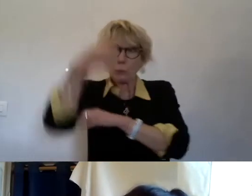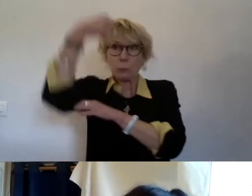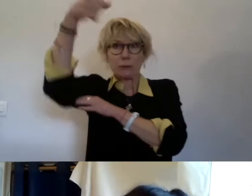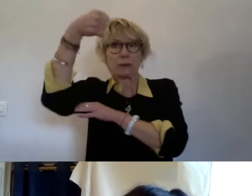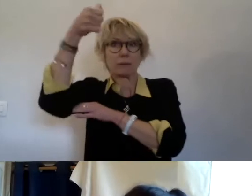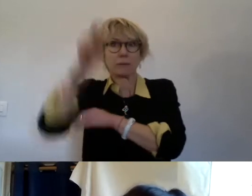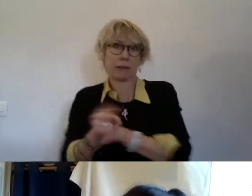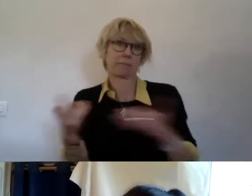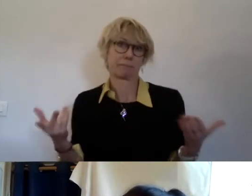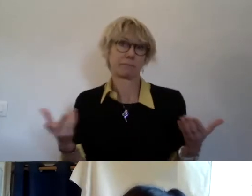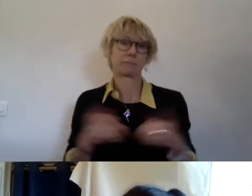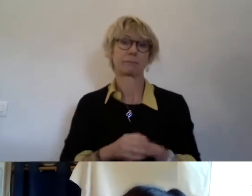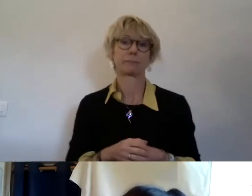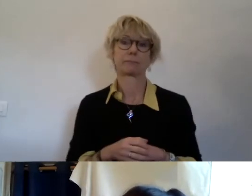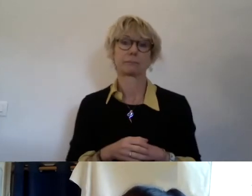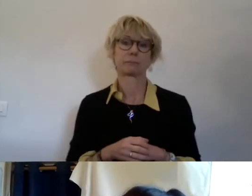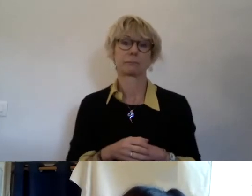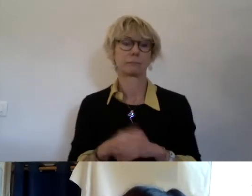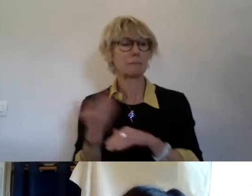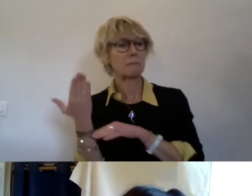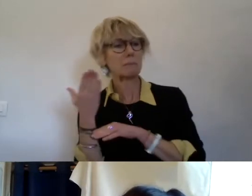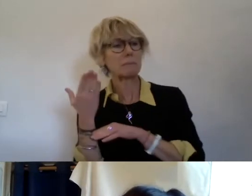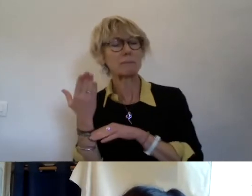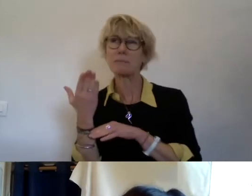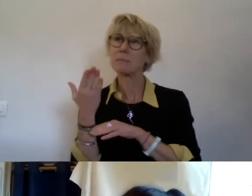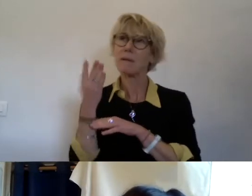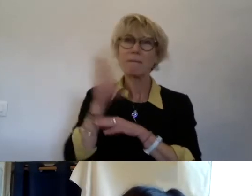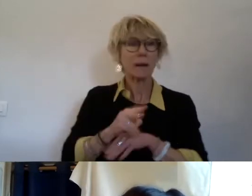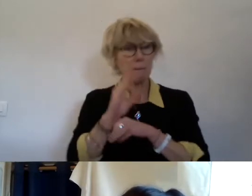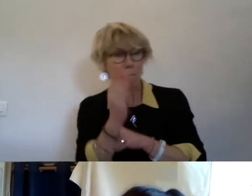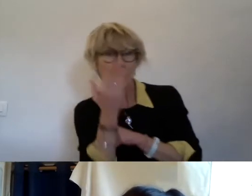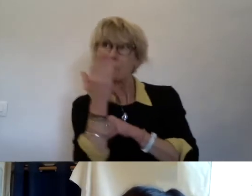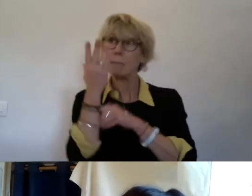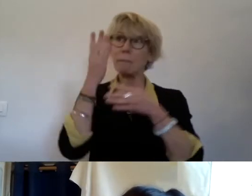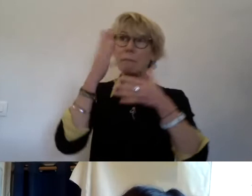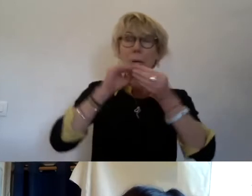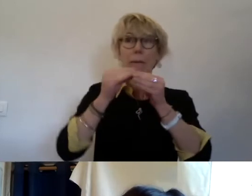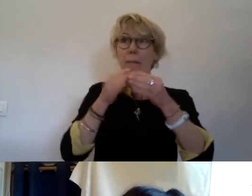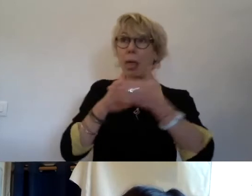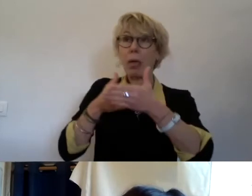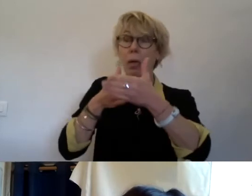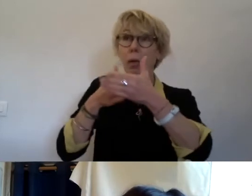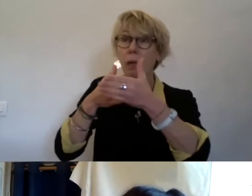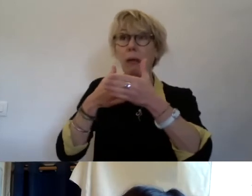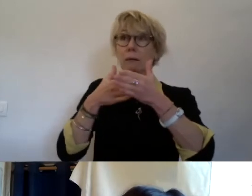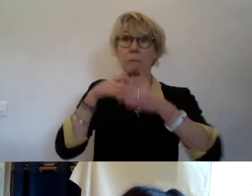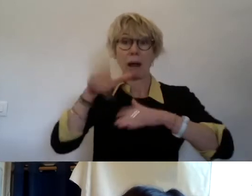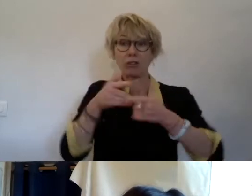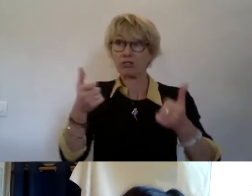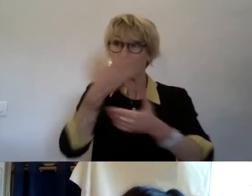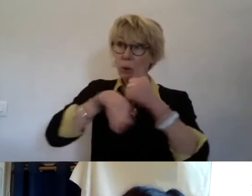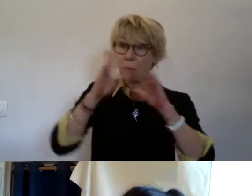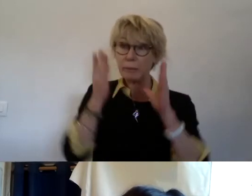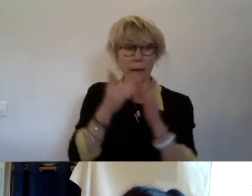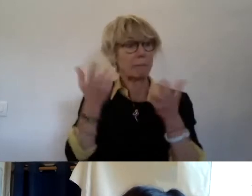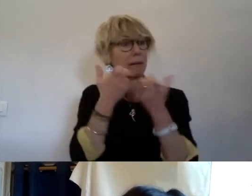et je pense qu'elle a mis en exergue nos difficultés chroniques de fonctionnement, notamment vis-à-vis de l'isolement